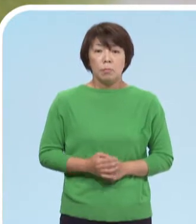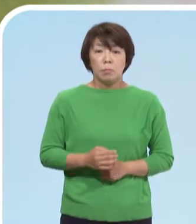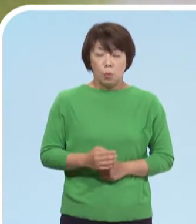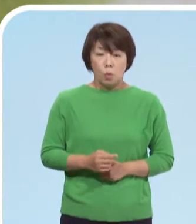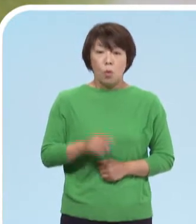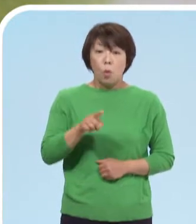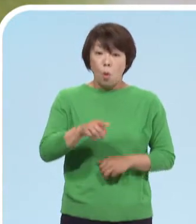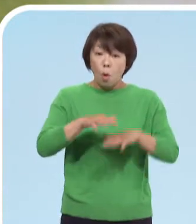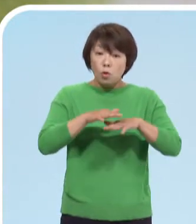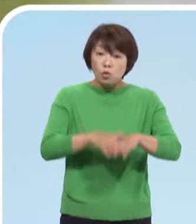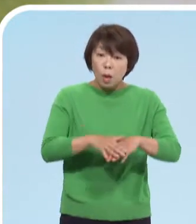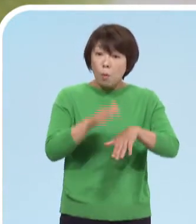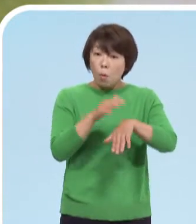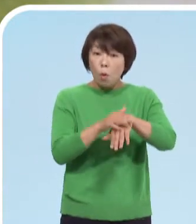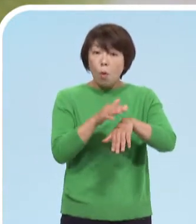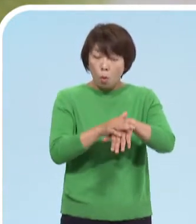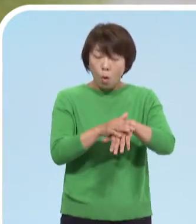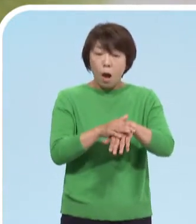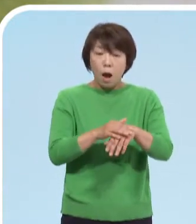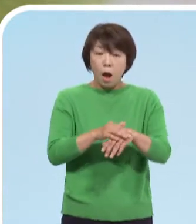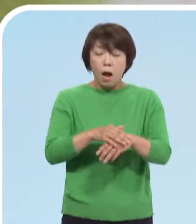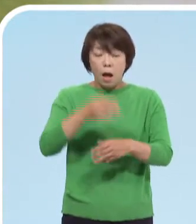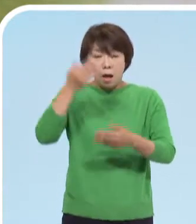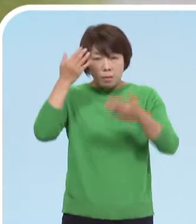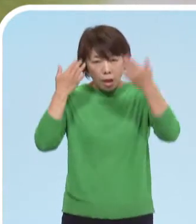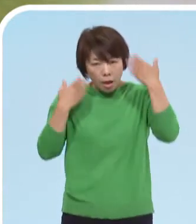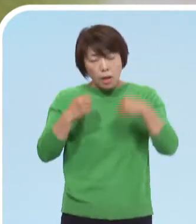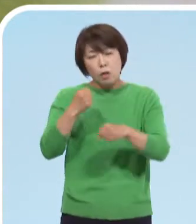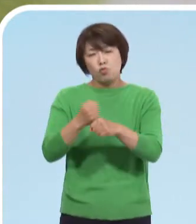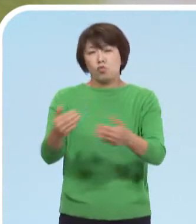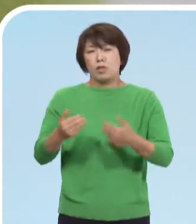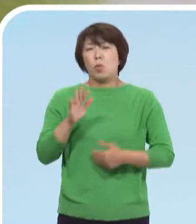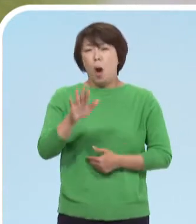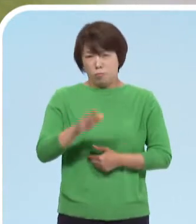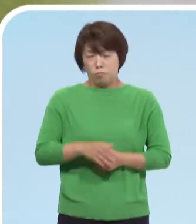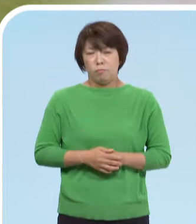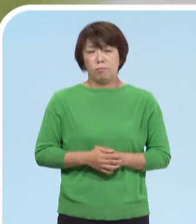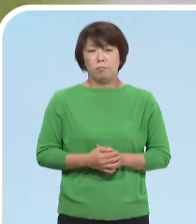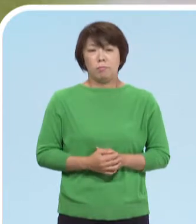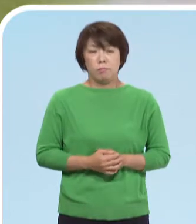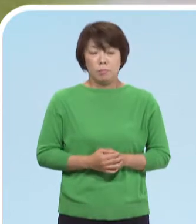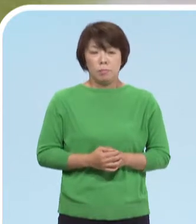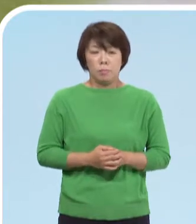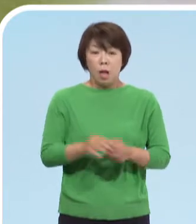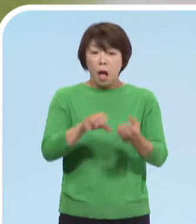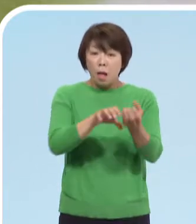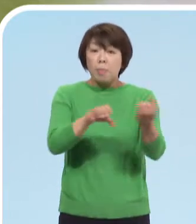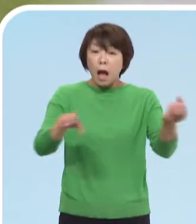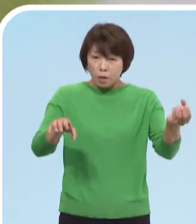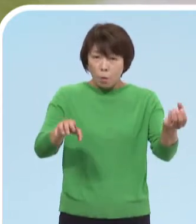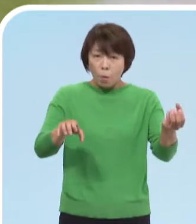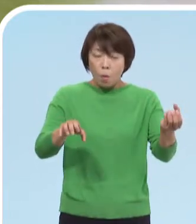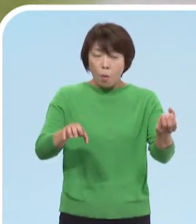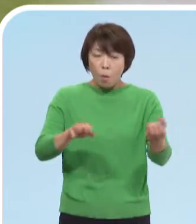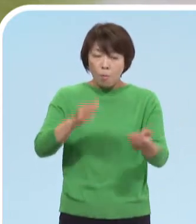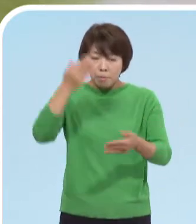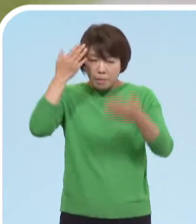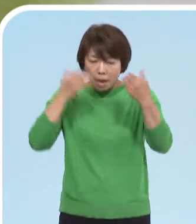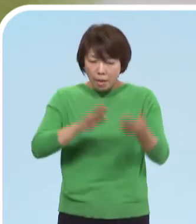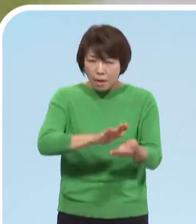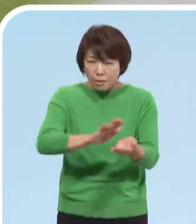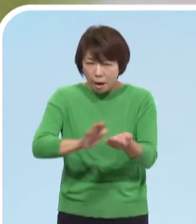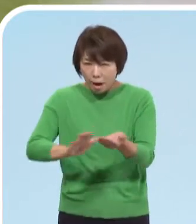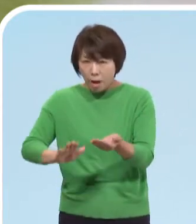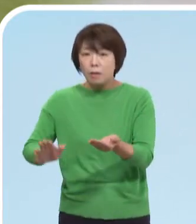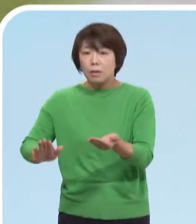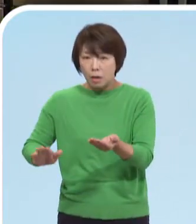赤穂塩大根を作るにはとっても手間暇がかかるんです。青み大根を一本一本丁寧